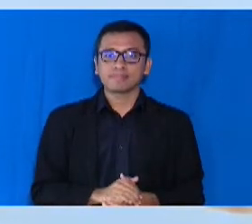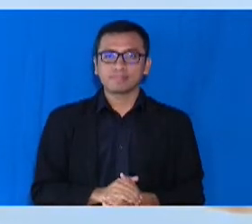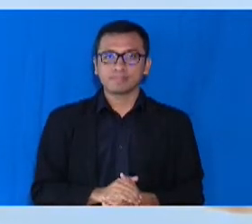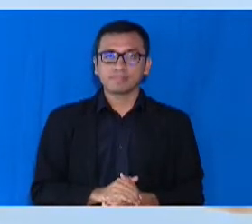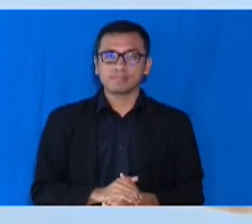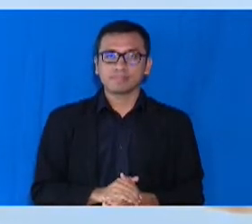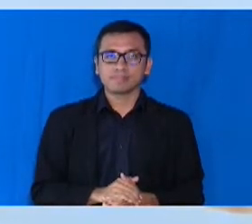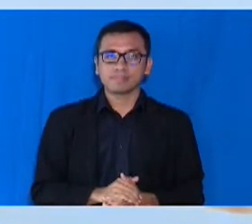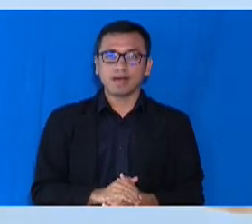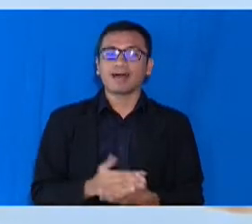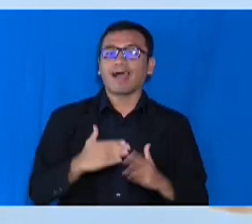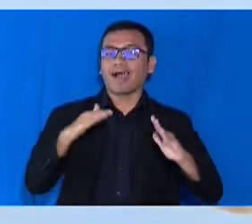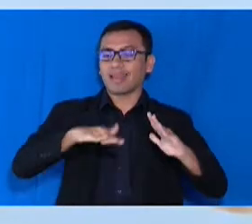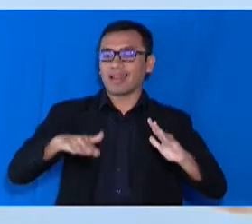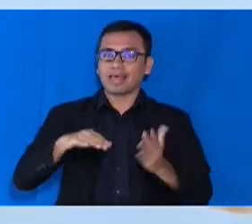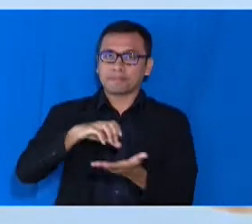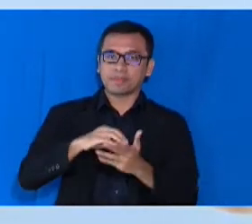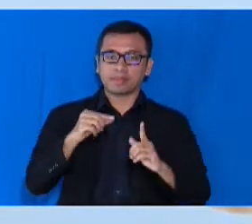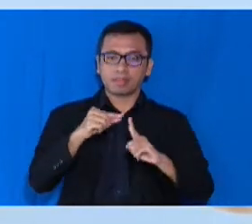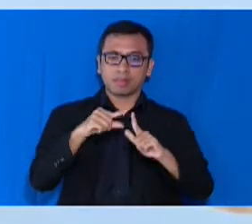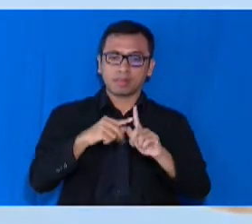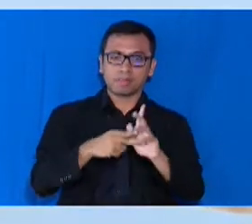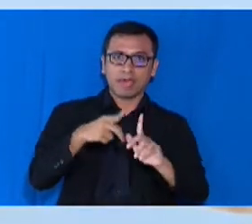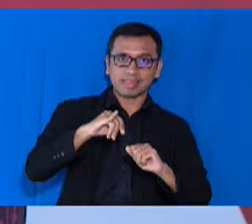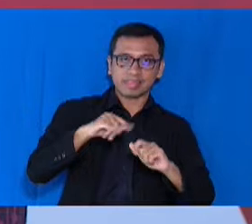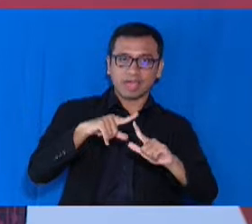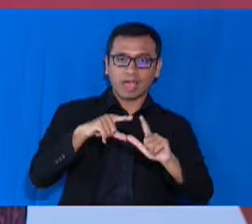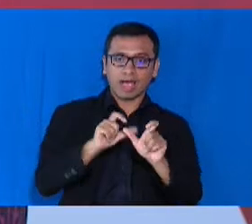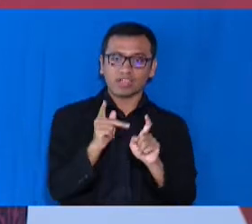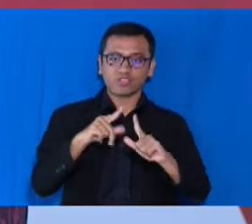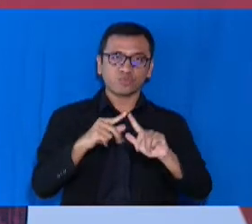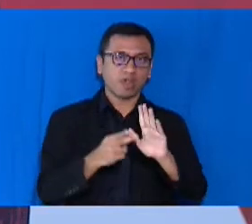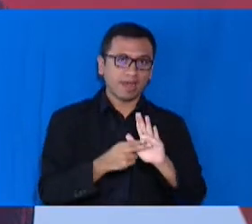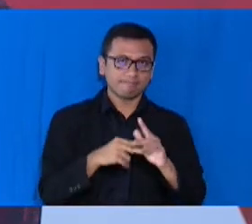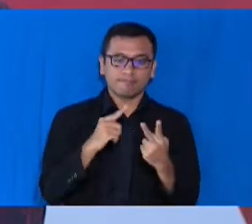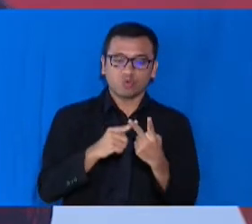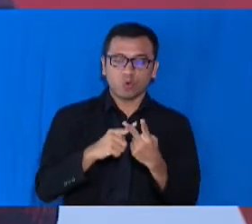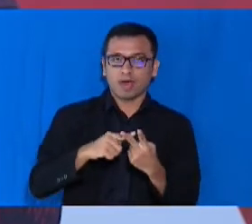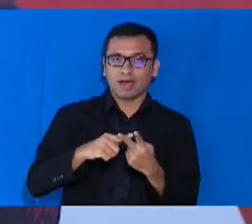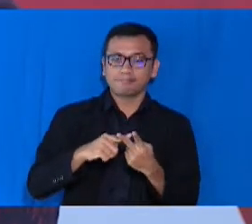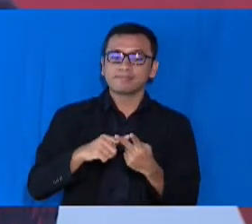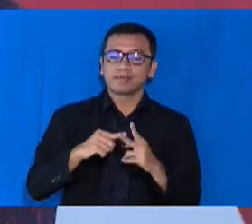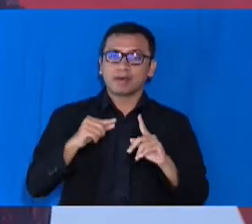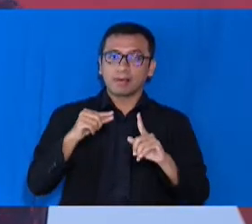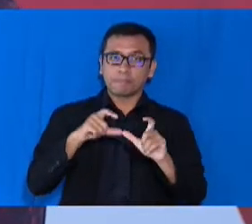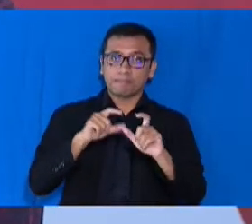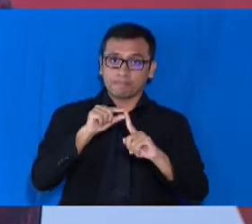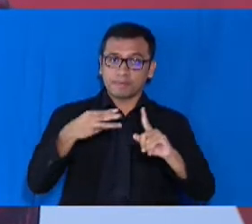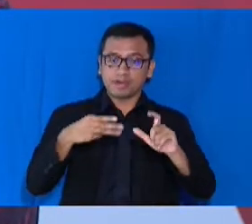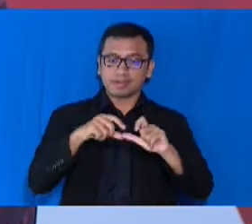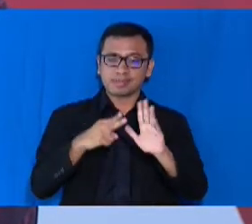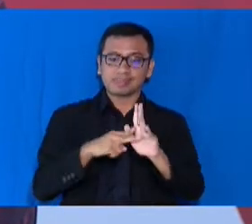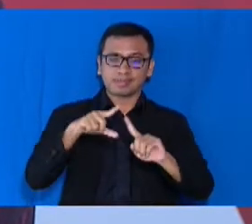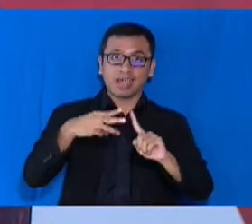dalam panti asuhan, di dalam pesantren, dan ini sendiri merupakan suatu kesempatan, tetapi